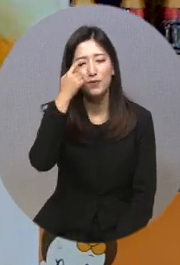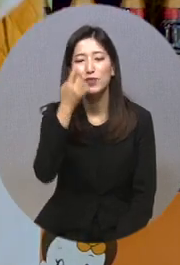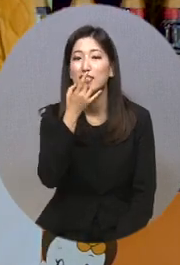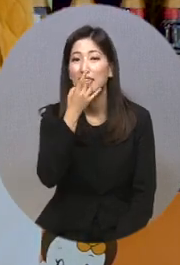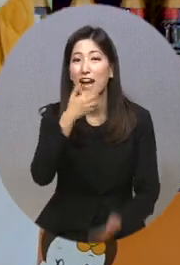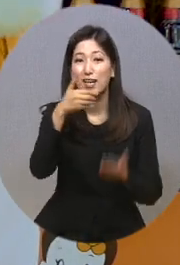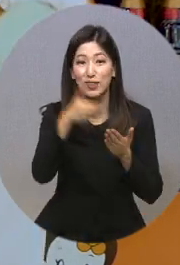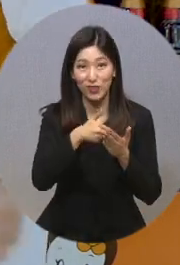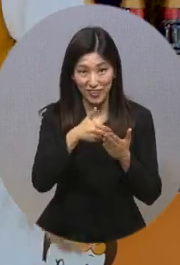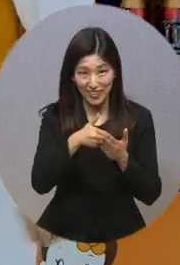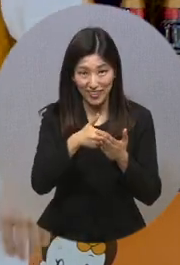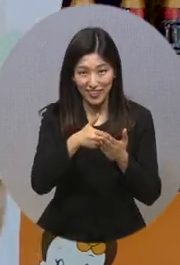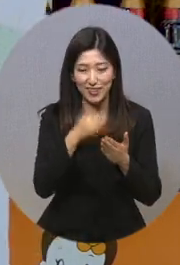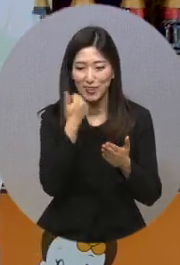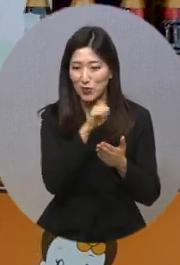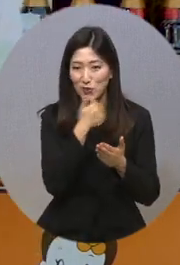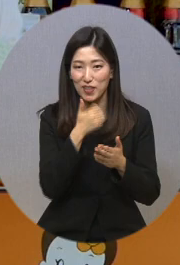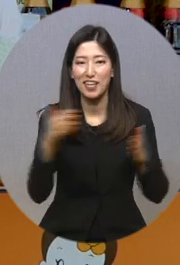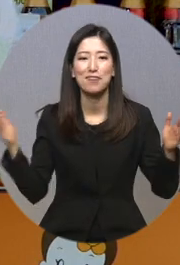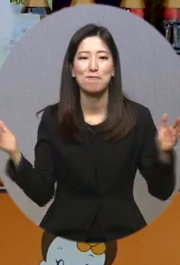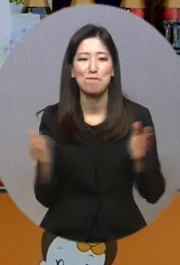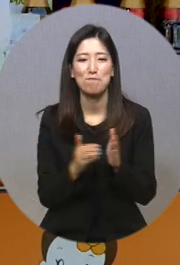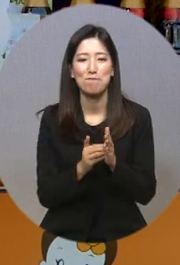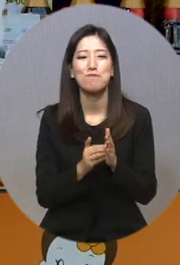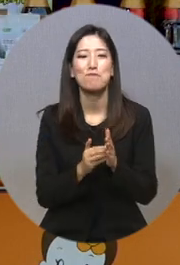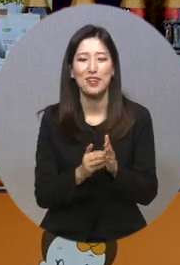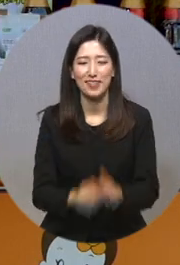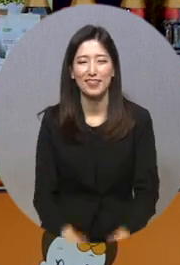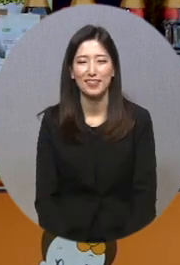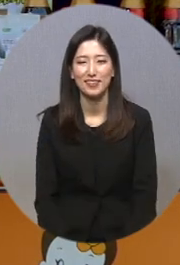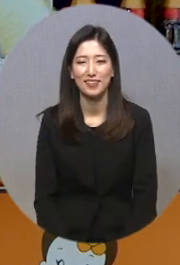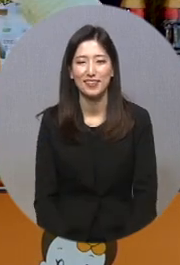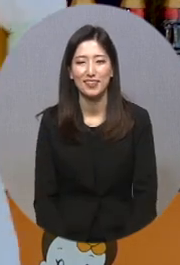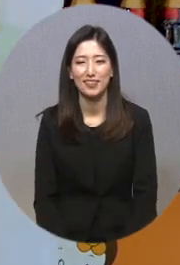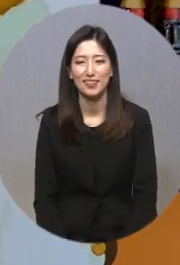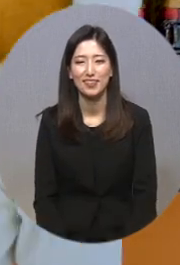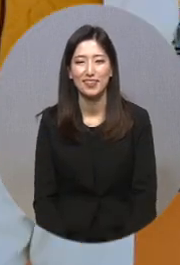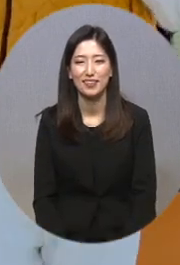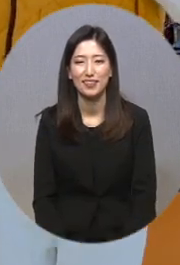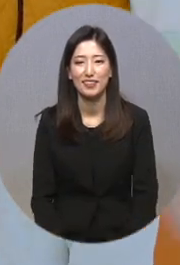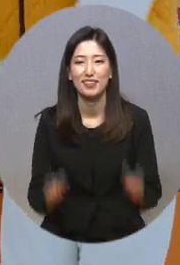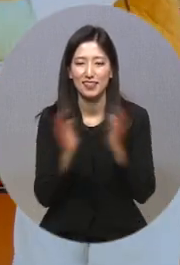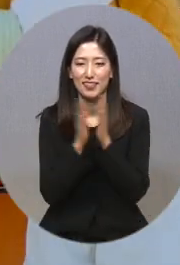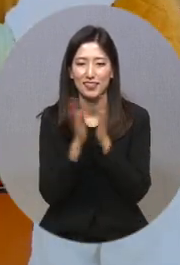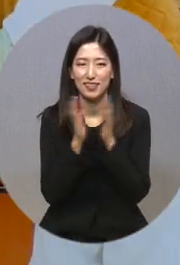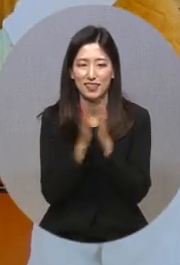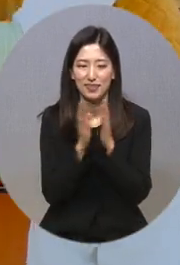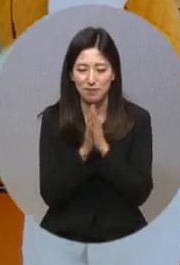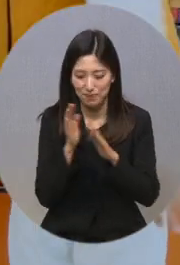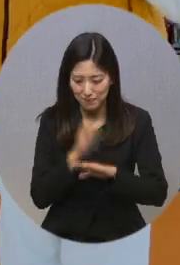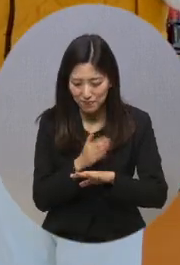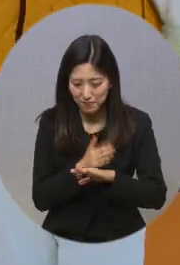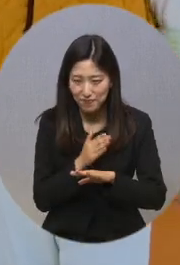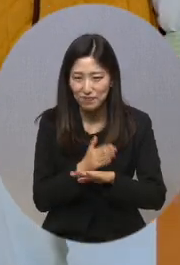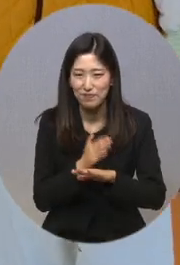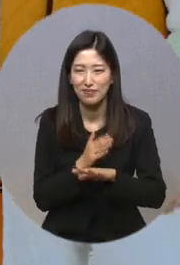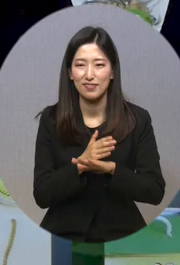누룽지 다르다를 소개해준 차별화된 다른 성적해준 우리 대표님이십니다. 네, 고맙습니다. 네, 감사합니다.